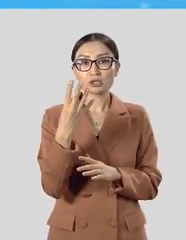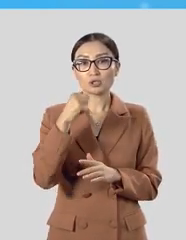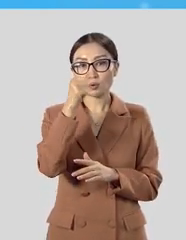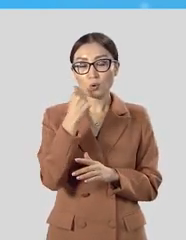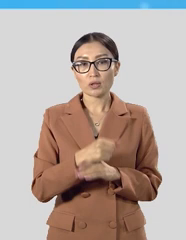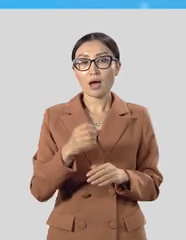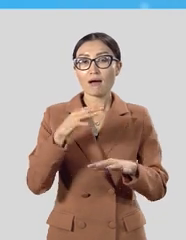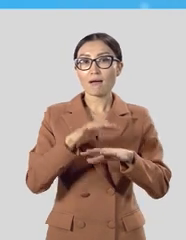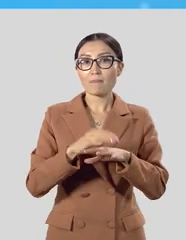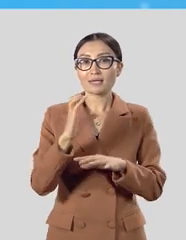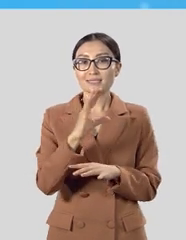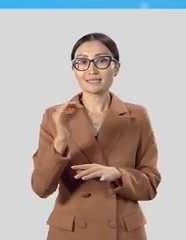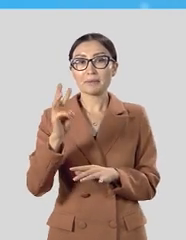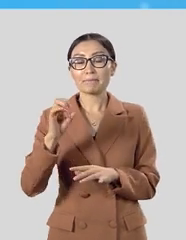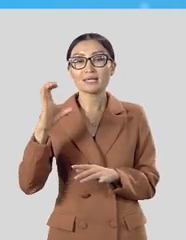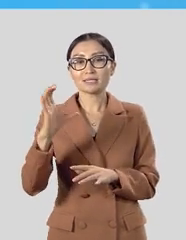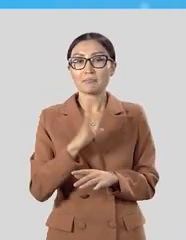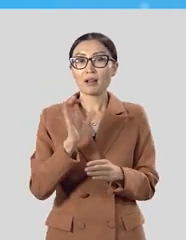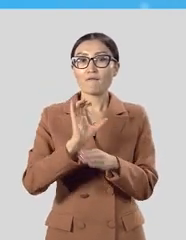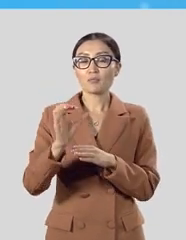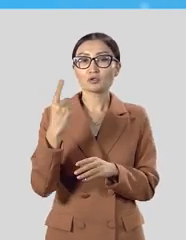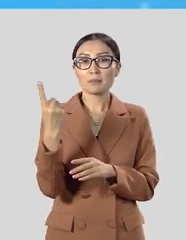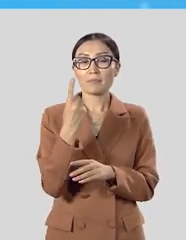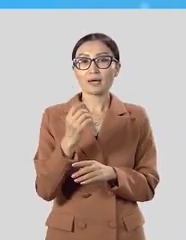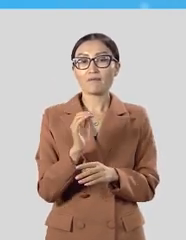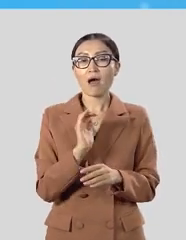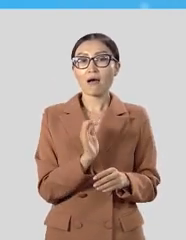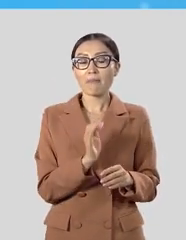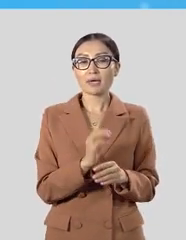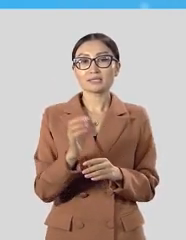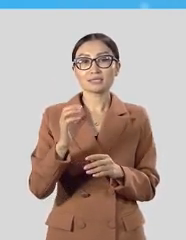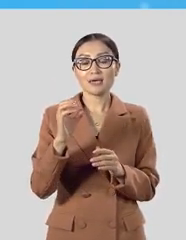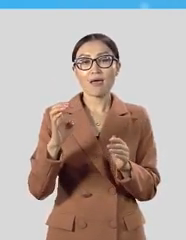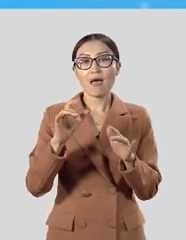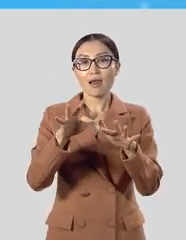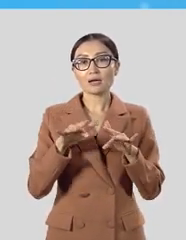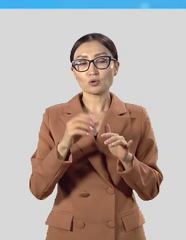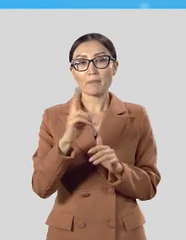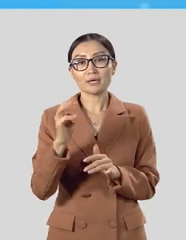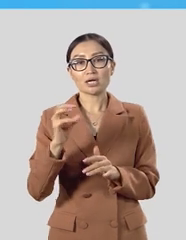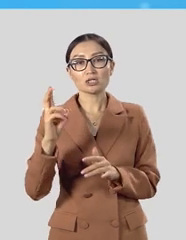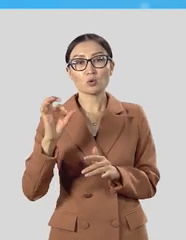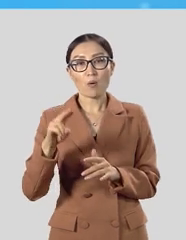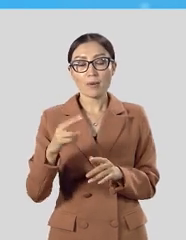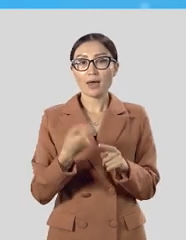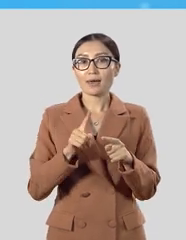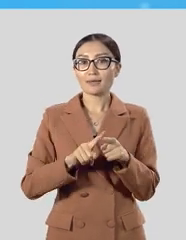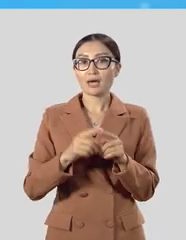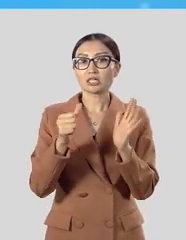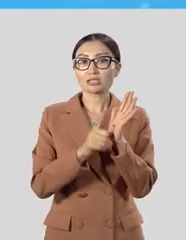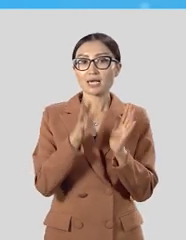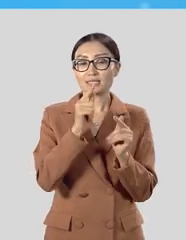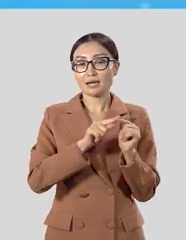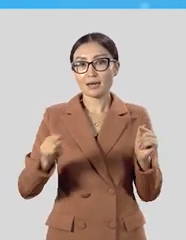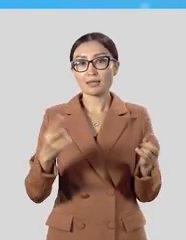года компанией Siemens был выпущен первый коммерческий электронный микроскоп. А это означает, что всего 6